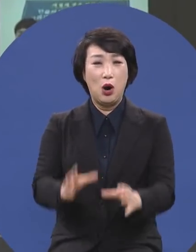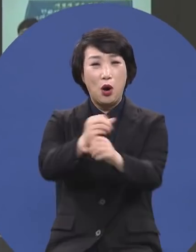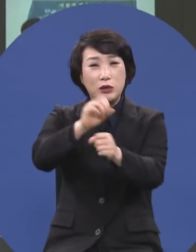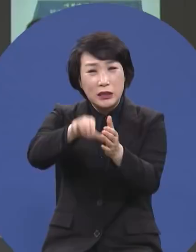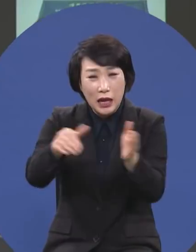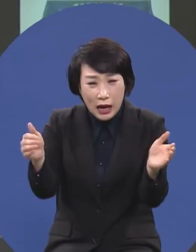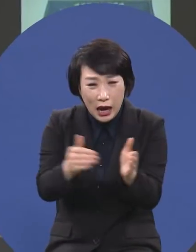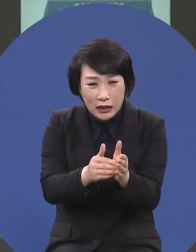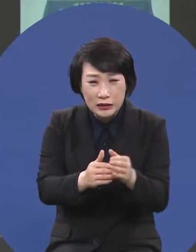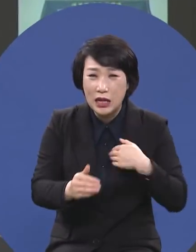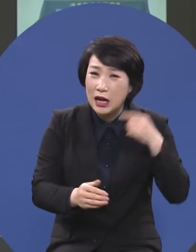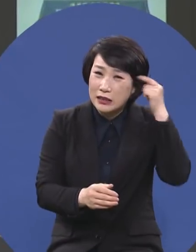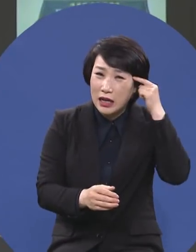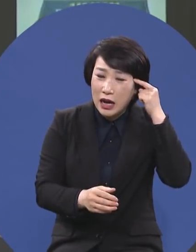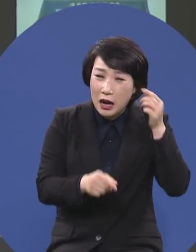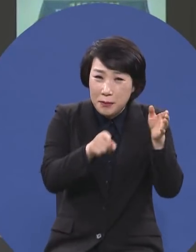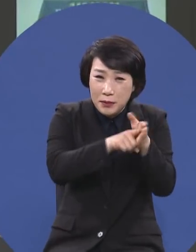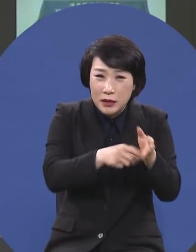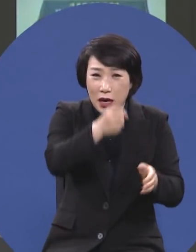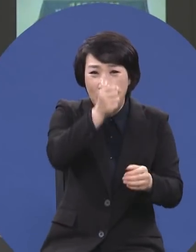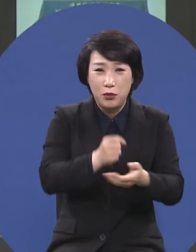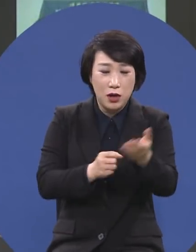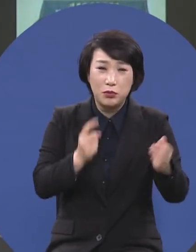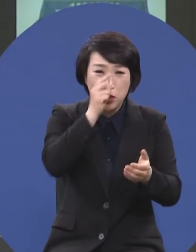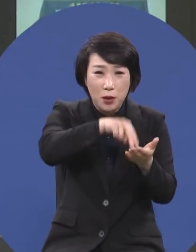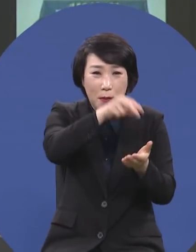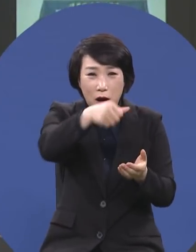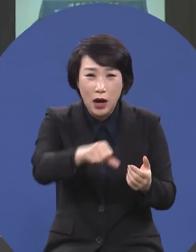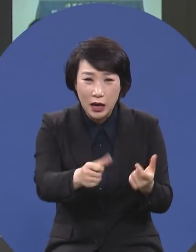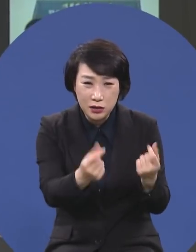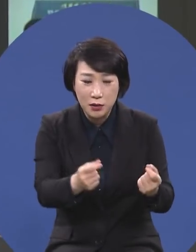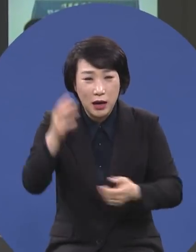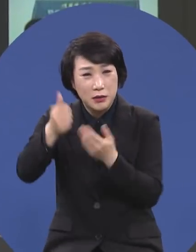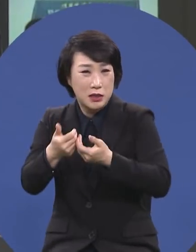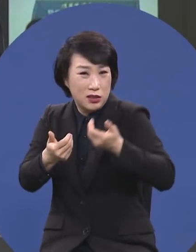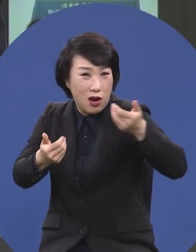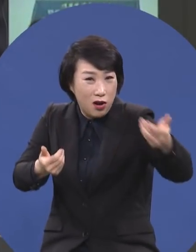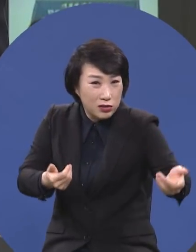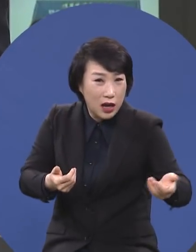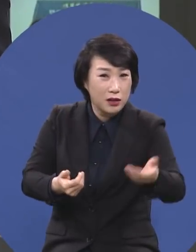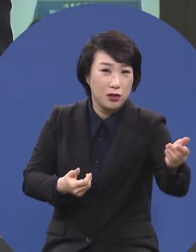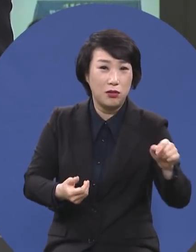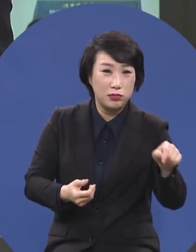언제까지 내 신념으로 탕자처럼 하나님을 떠나서